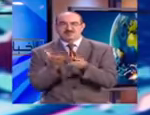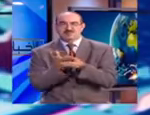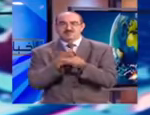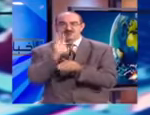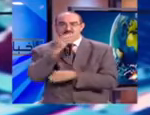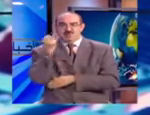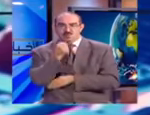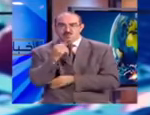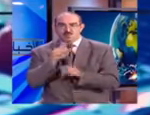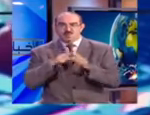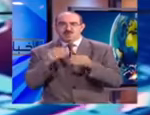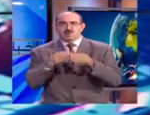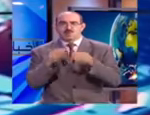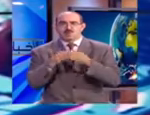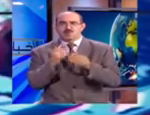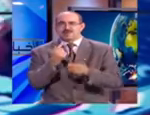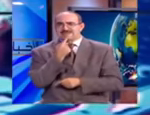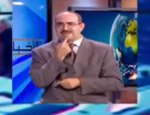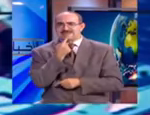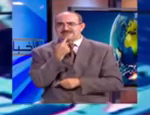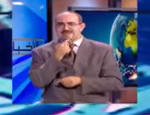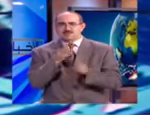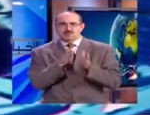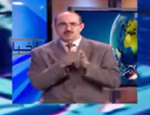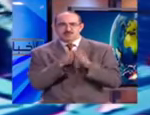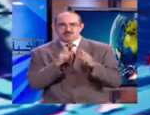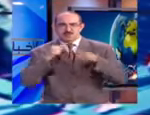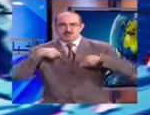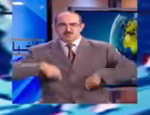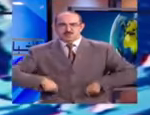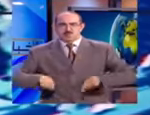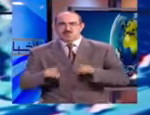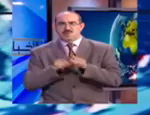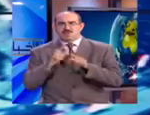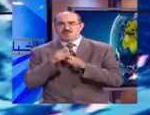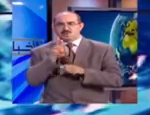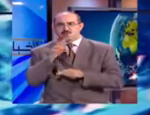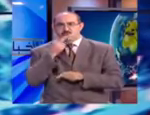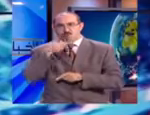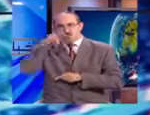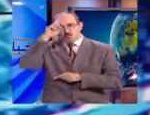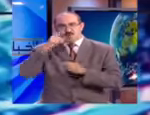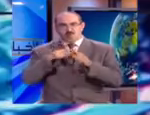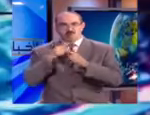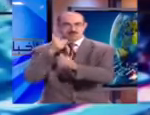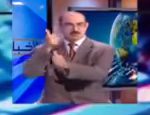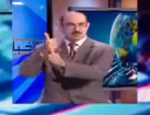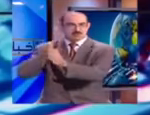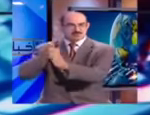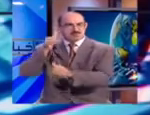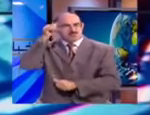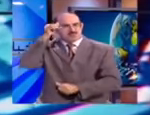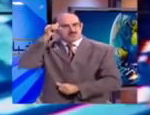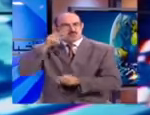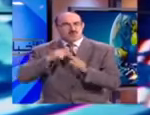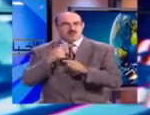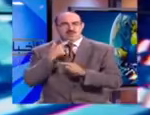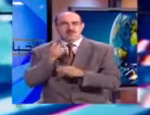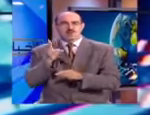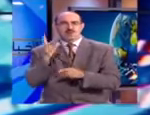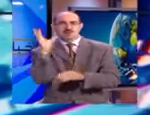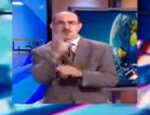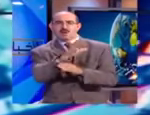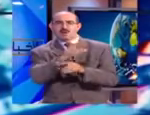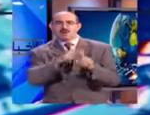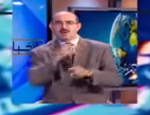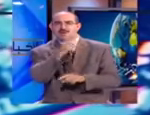الحزب الشيوعي الفنلندي حكومة بلاده والاتحاد الأوروبي بإدانة الاحتلال المغربي والهجوم المسلح